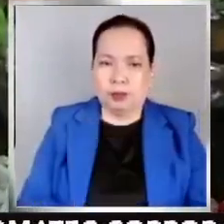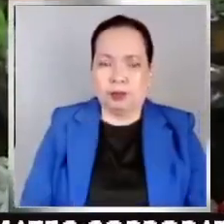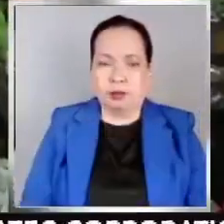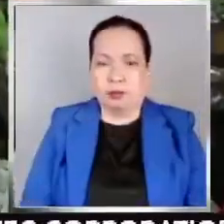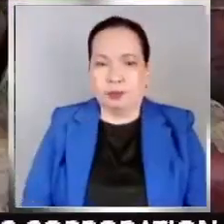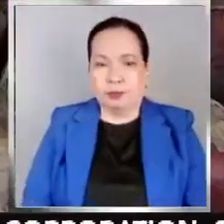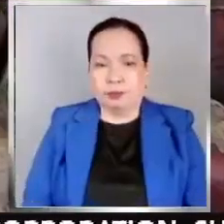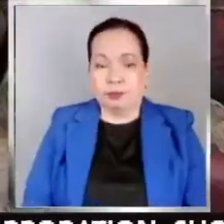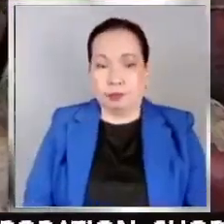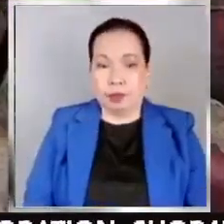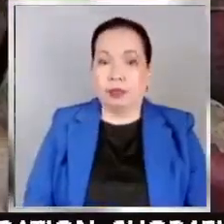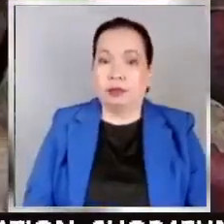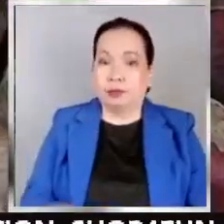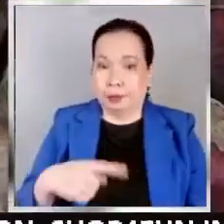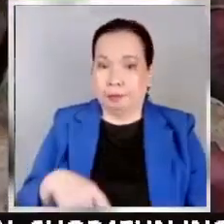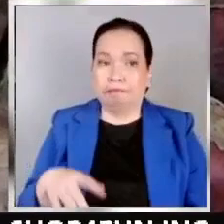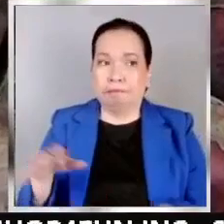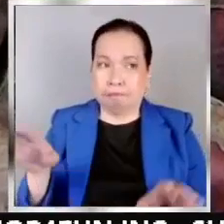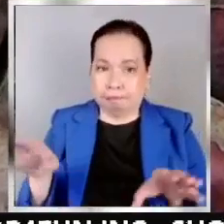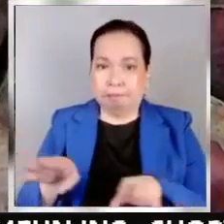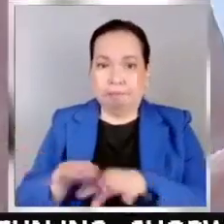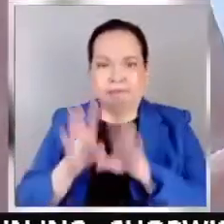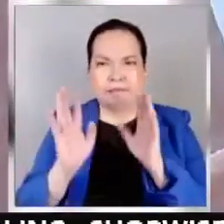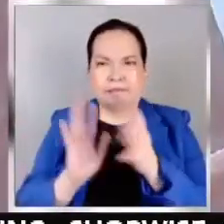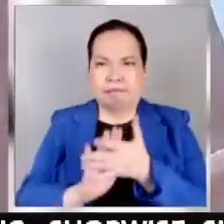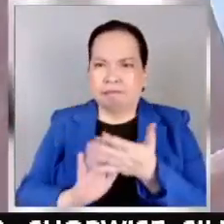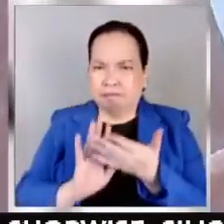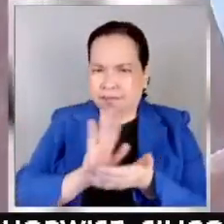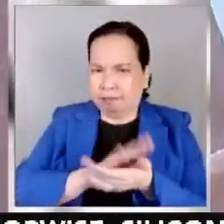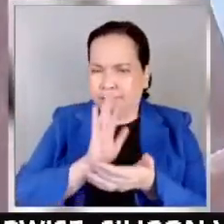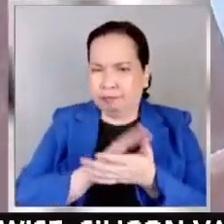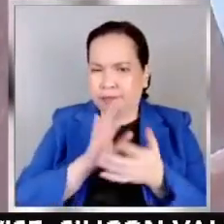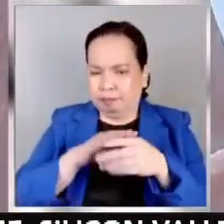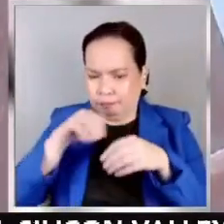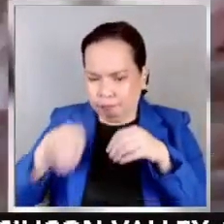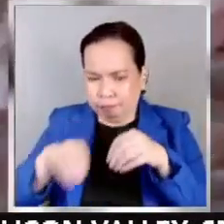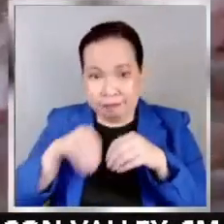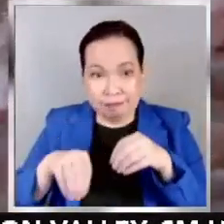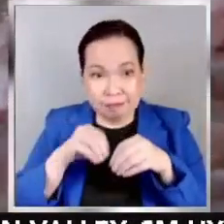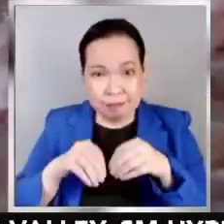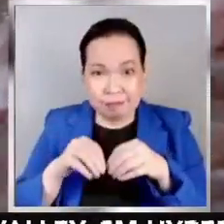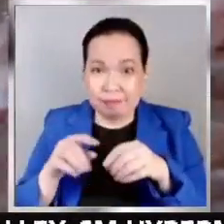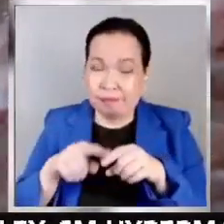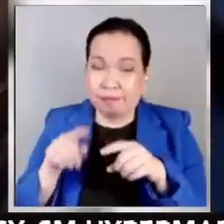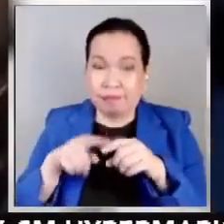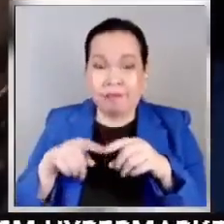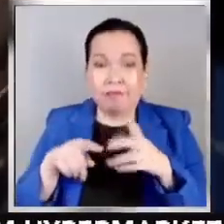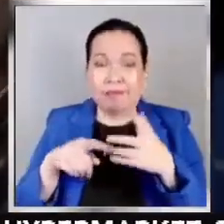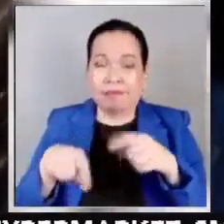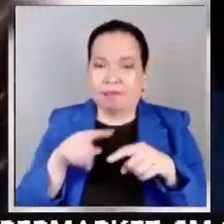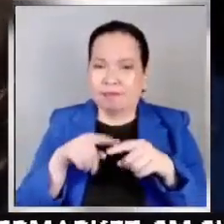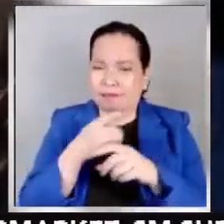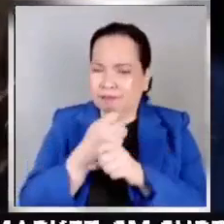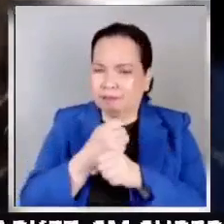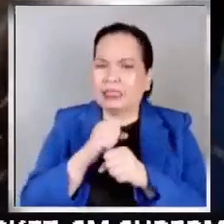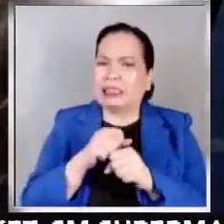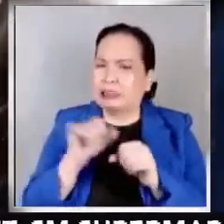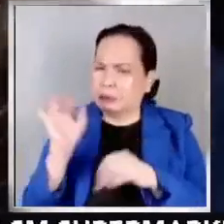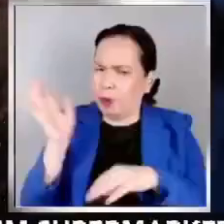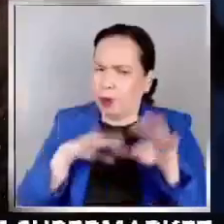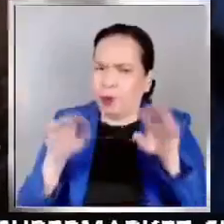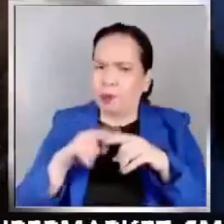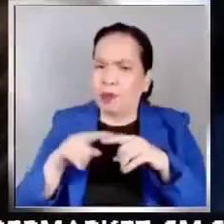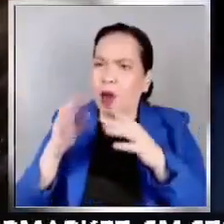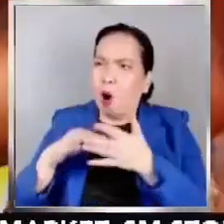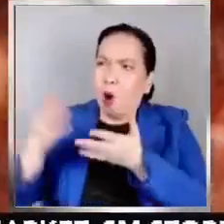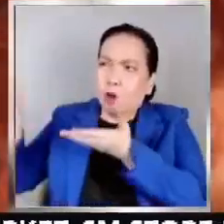Sabay sa pagtaas ng presyo ng ilang produktong agrikultura, problema rin ng bansa ang smuggling o pagpasok ng produkto mula sa